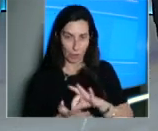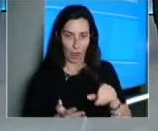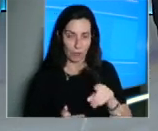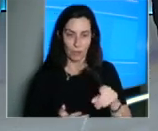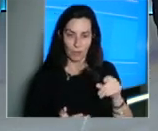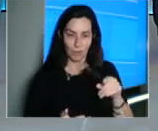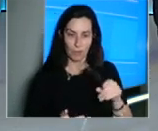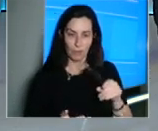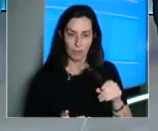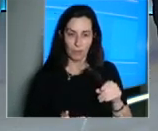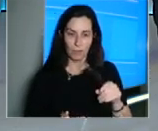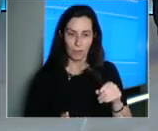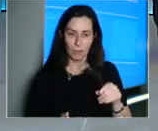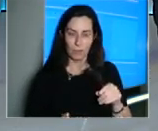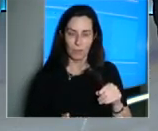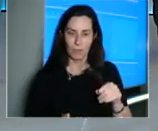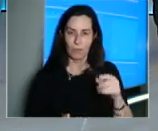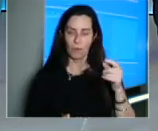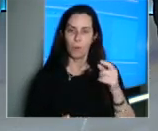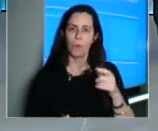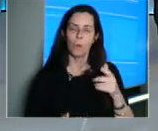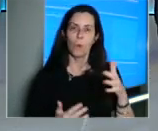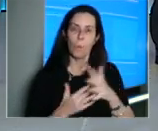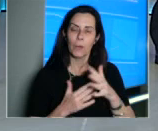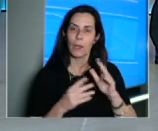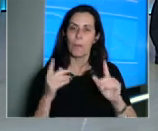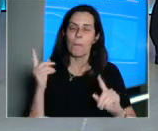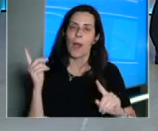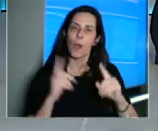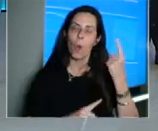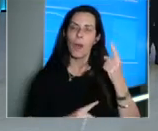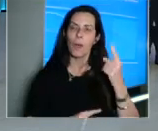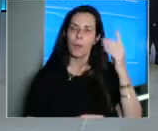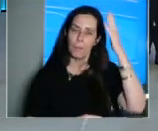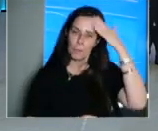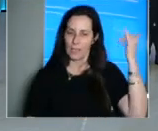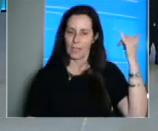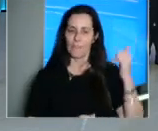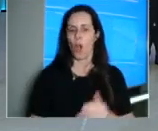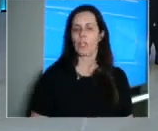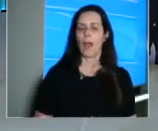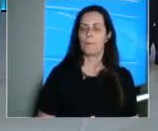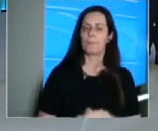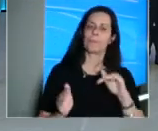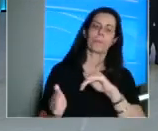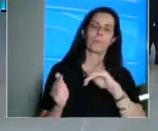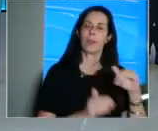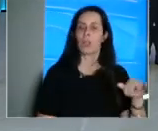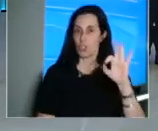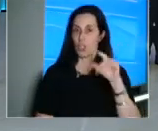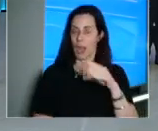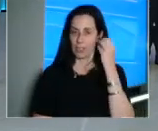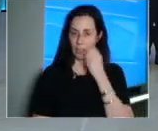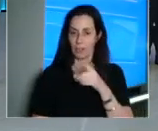שהוא עוקב בדאגה אחרי המצב בסן דייגו, באמצע הלילה. הוא השר לענייני התפוצות. טוב, נעבור לשר אריה דרעי. הוא העלה